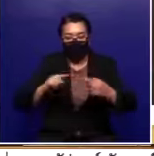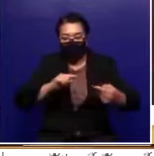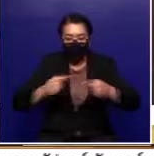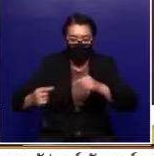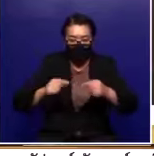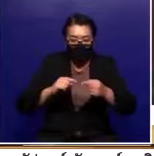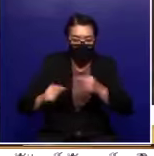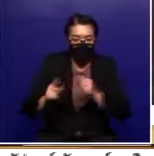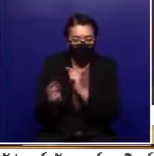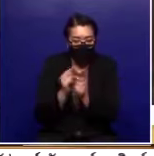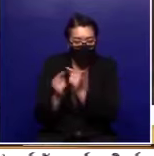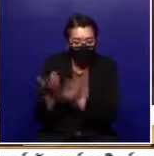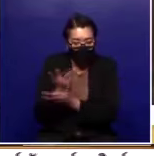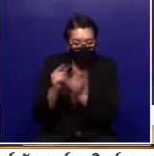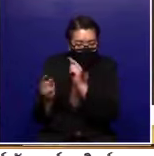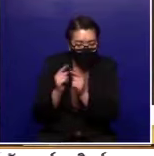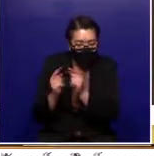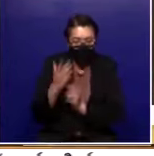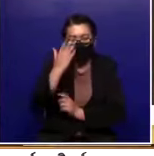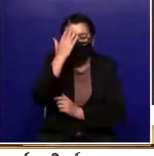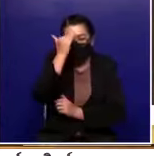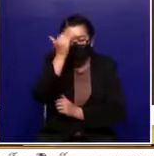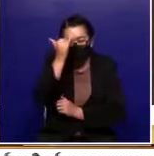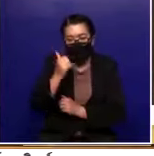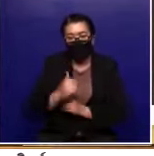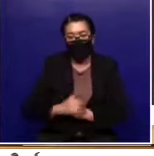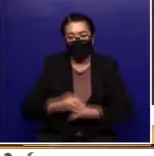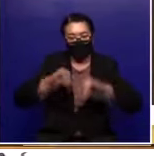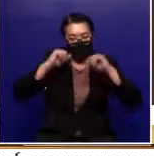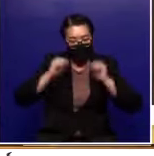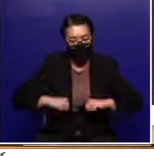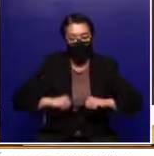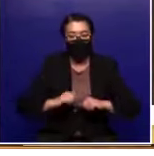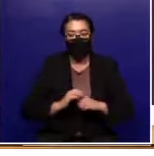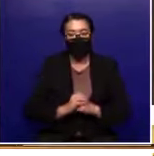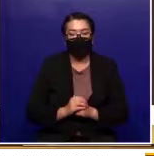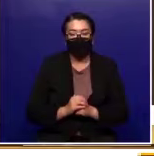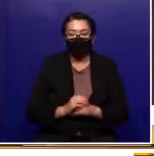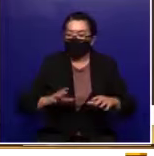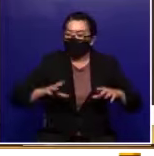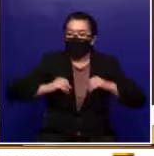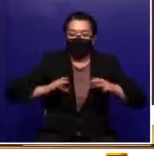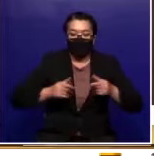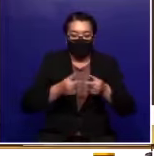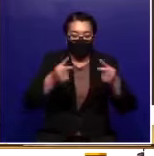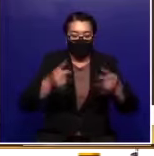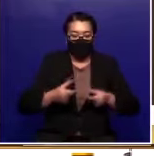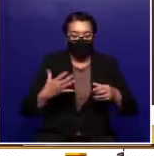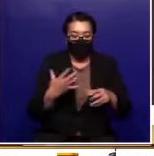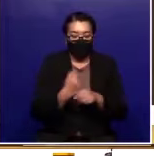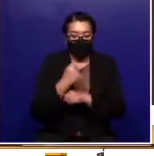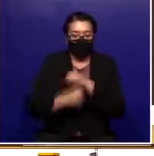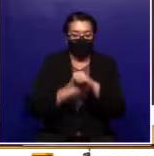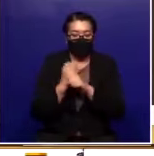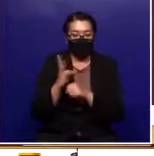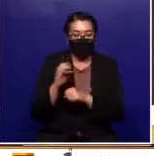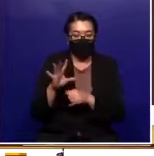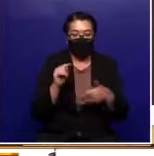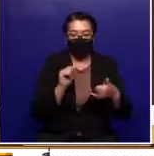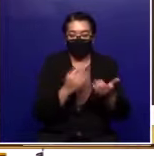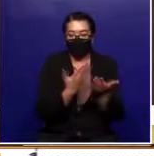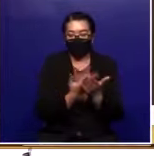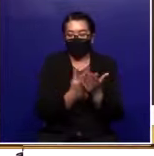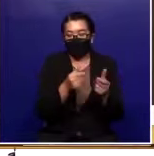มายนะครับว่าทำไมเราจึงต้องลงมติไม่สามารถให้ผ่านได้ก็อย่างที่ผมบอกตั้งแต่ต้นครับ